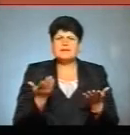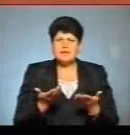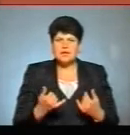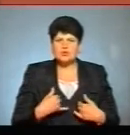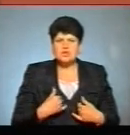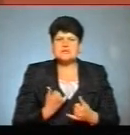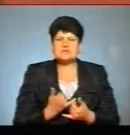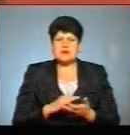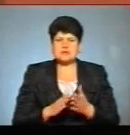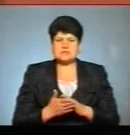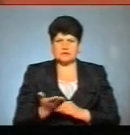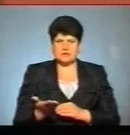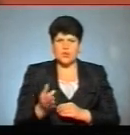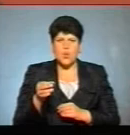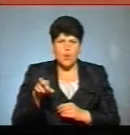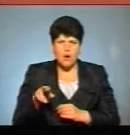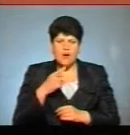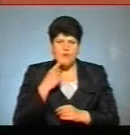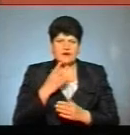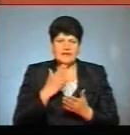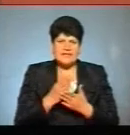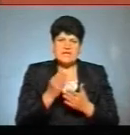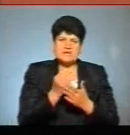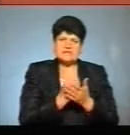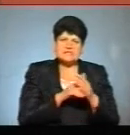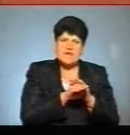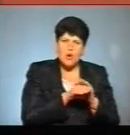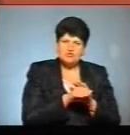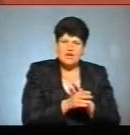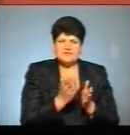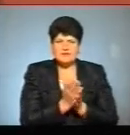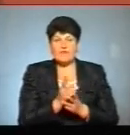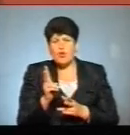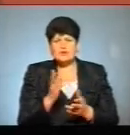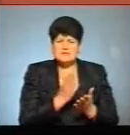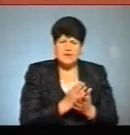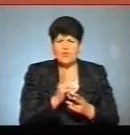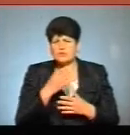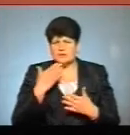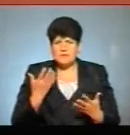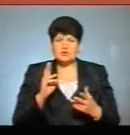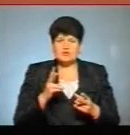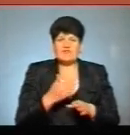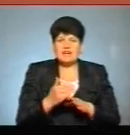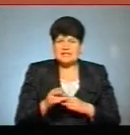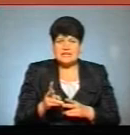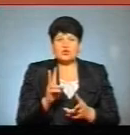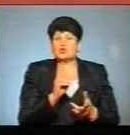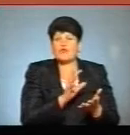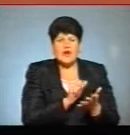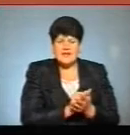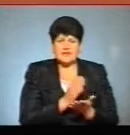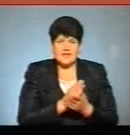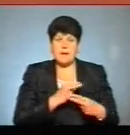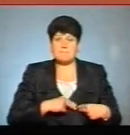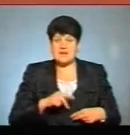бути стан? Оля каже, є заощадження, немає заощаджень. В когось є, в когось немає, хтось в кредиті, хтось в оренді. Є